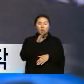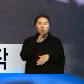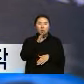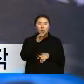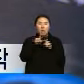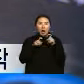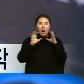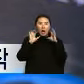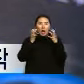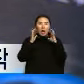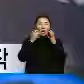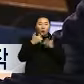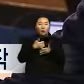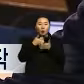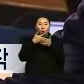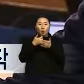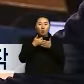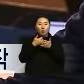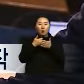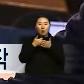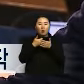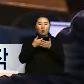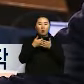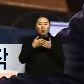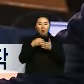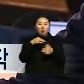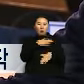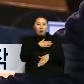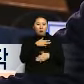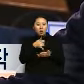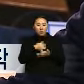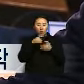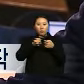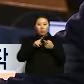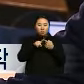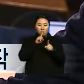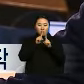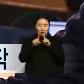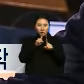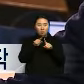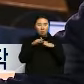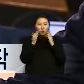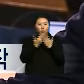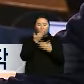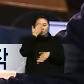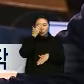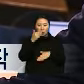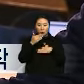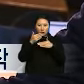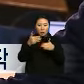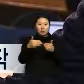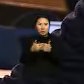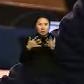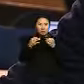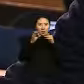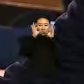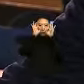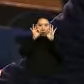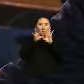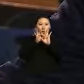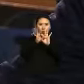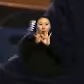바탕으로 아동 인권과 난민 인권에 대해서 다루고 있습니다. 이번 영화제는 모두 무료로 진행되고 있으니까 많은